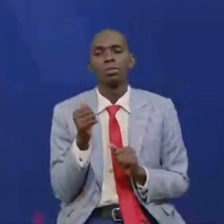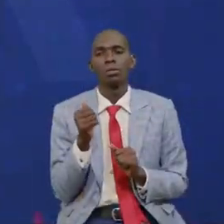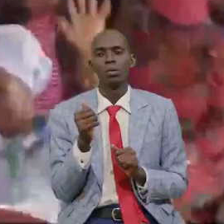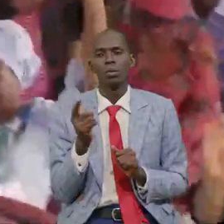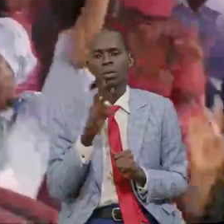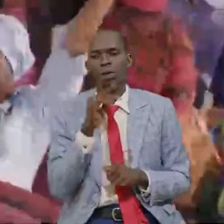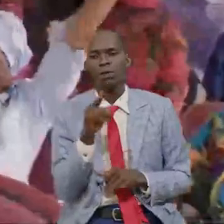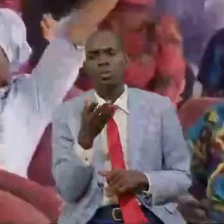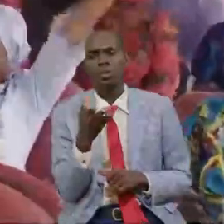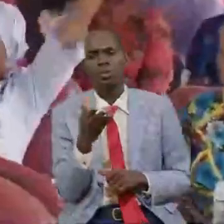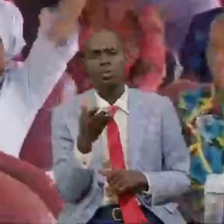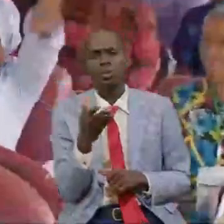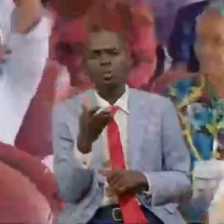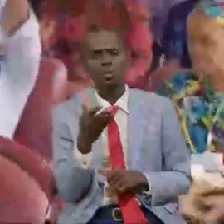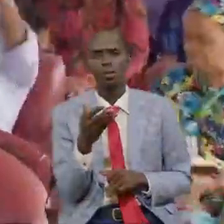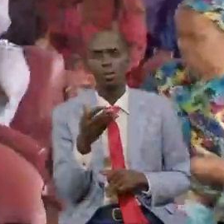es-tu là-bas?